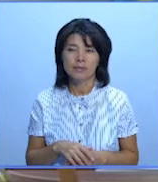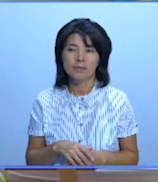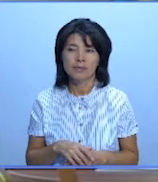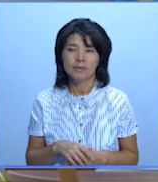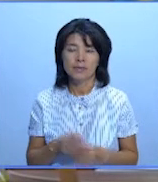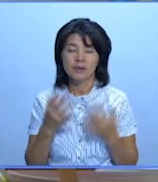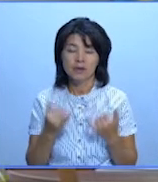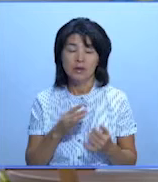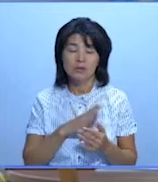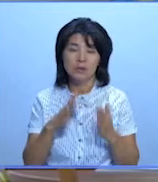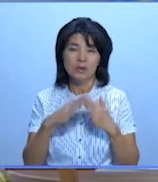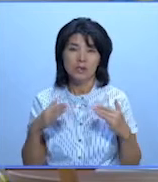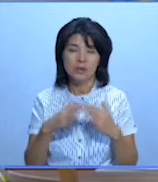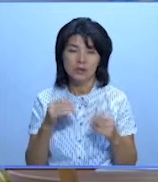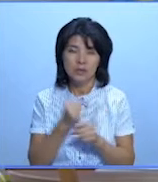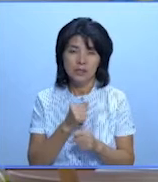Істегені төбені жөндеді.